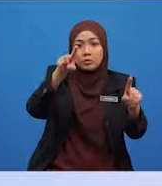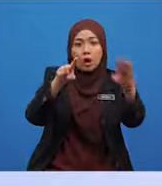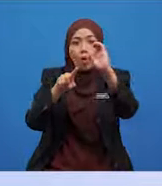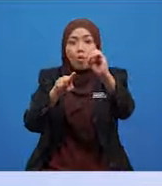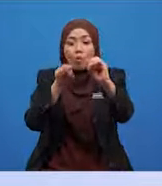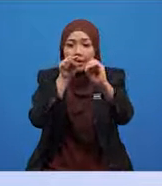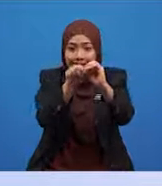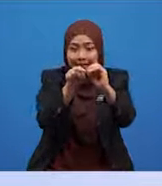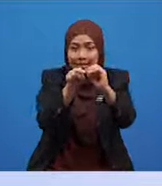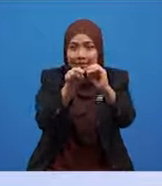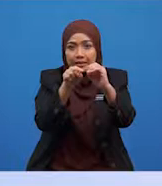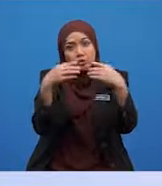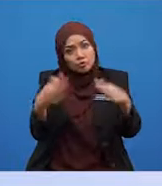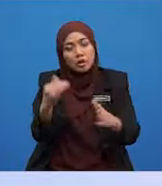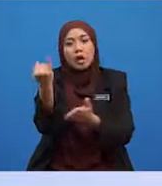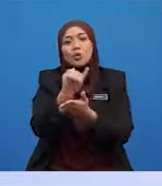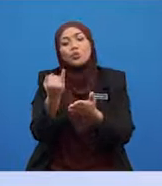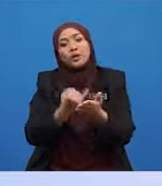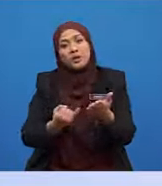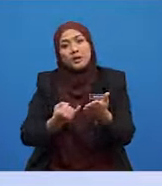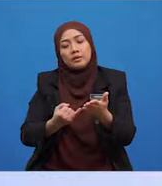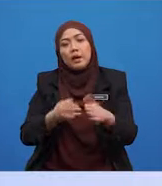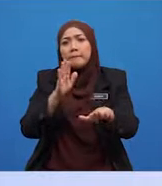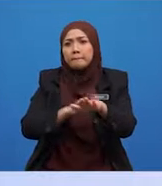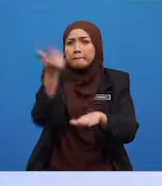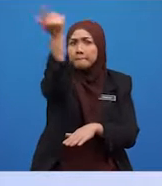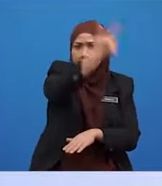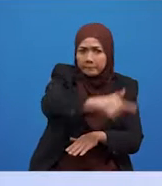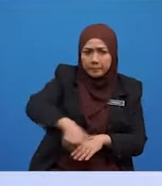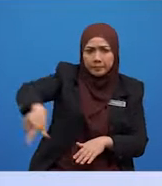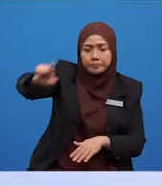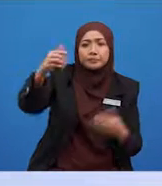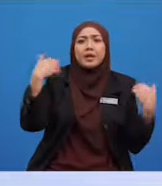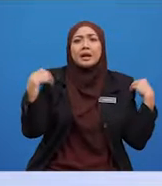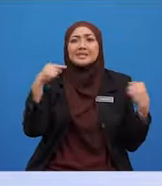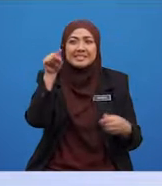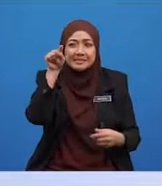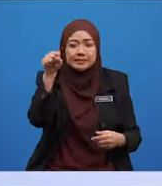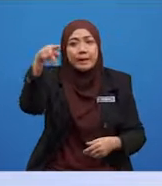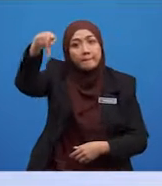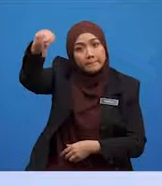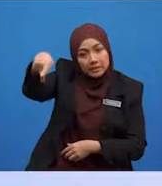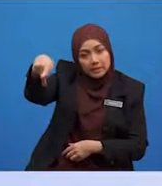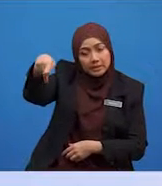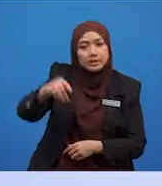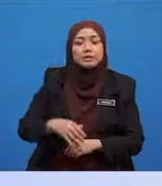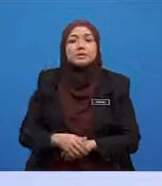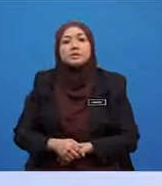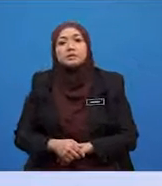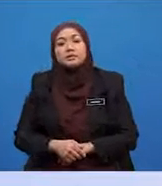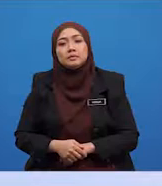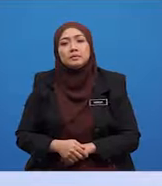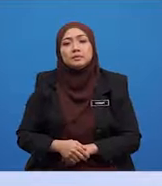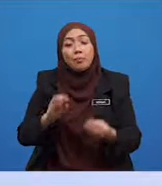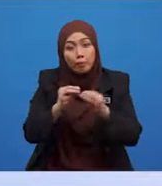telah dilukis. Pada lilitan bulatan terdapat titik P. Oleh itu, langkah